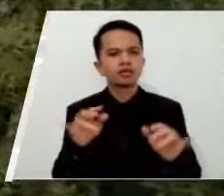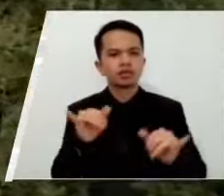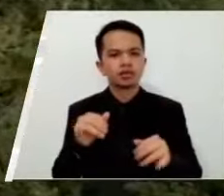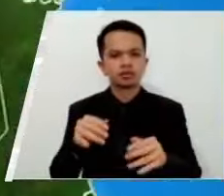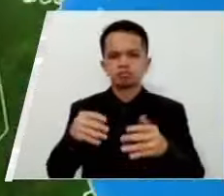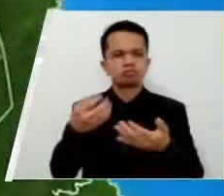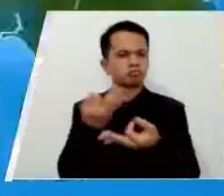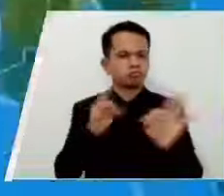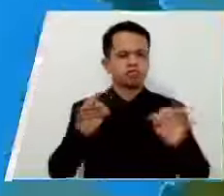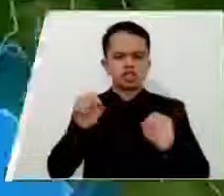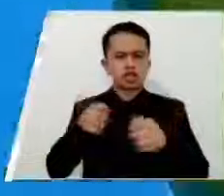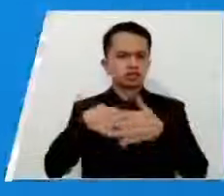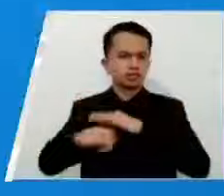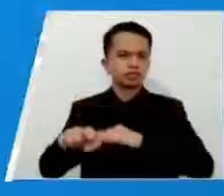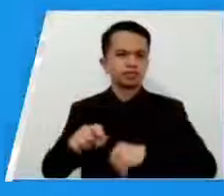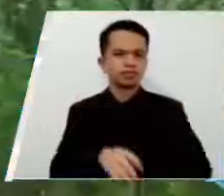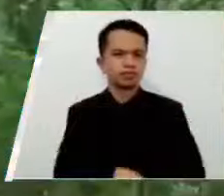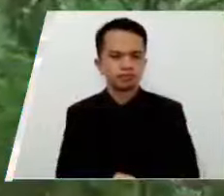doon.